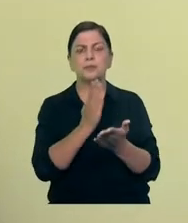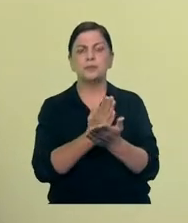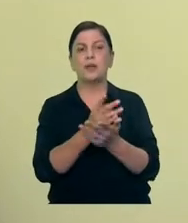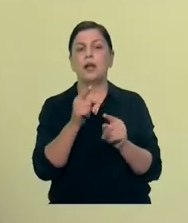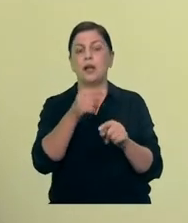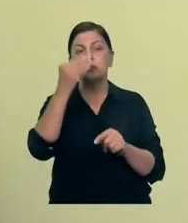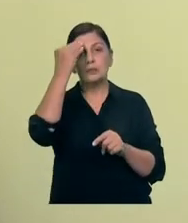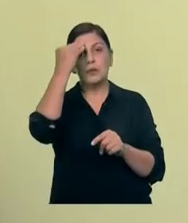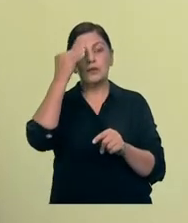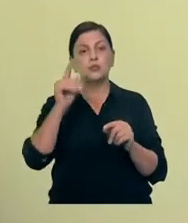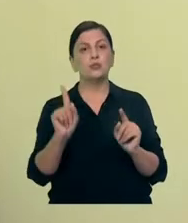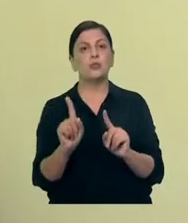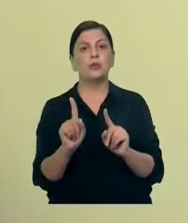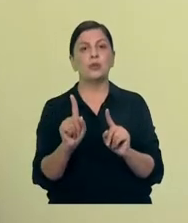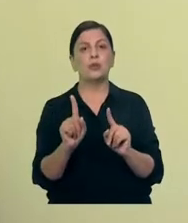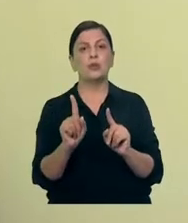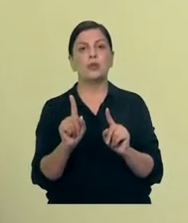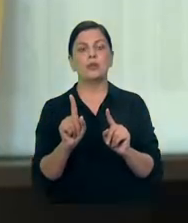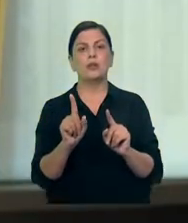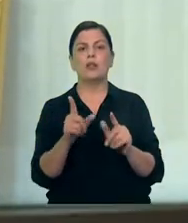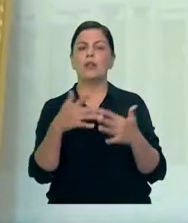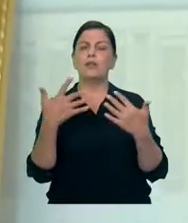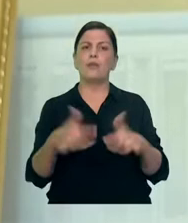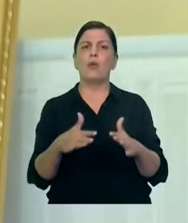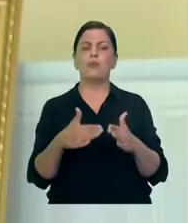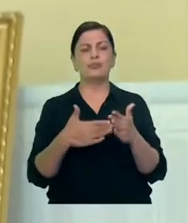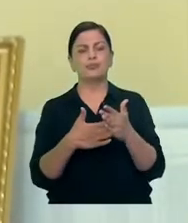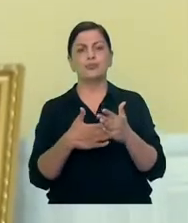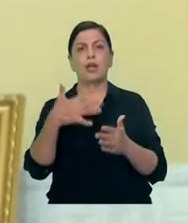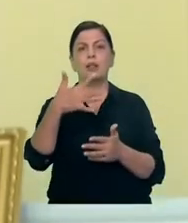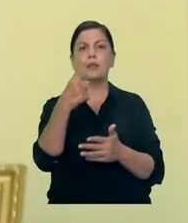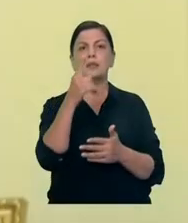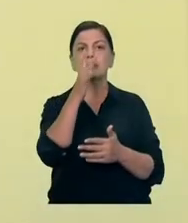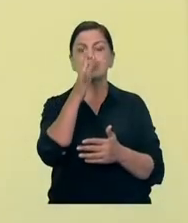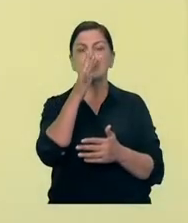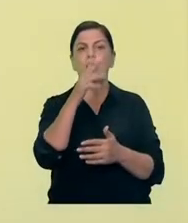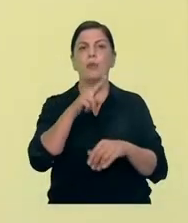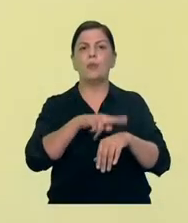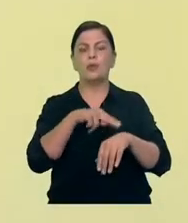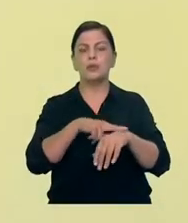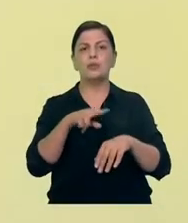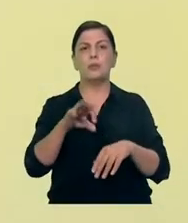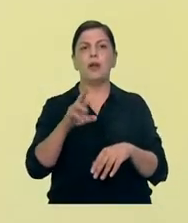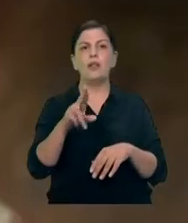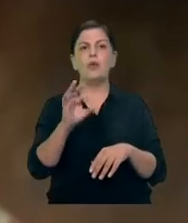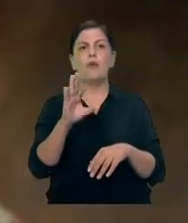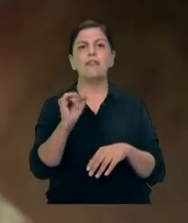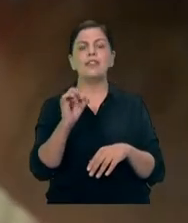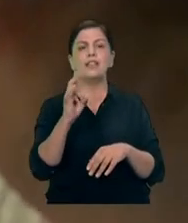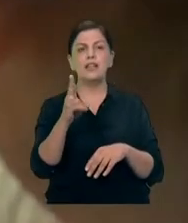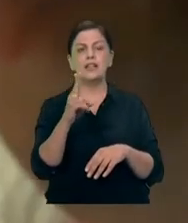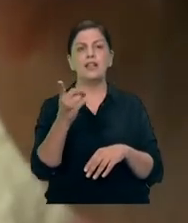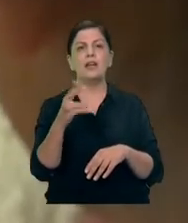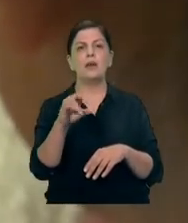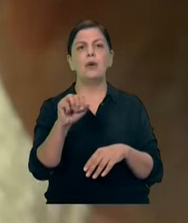o demək deyil ki, nəyinsə bir sonudur. 51 yaşlı polis polkovnik leytenantı Kəmalə Ələkbərova 25